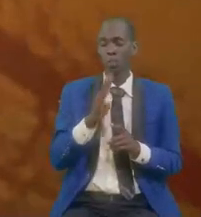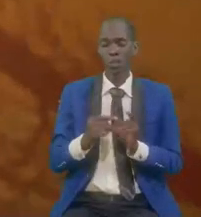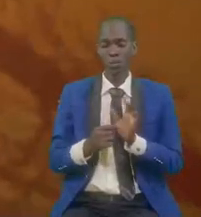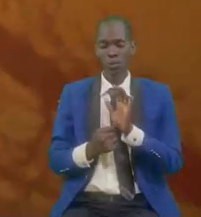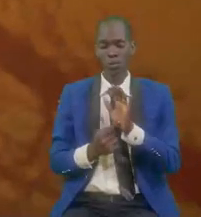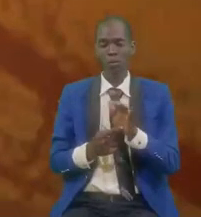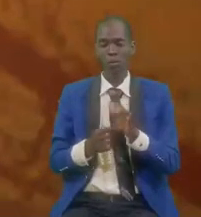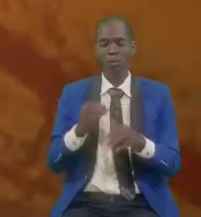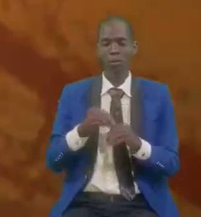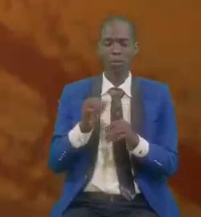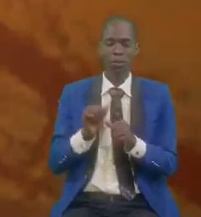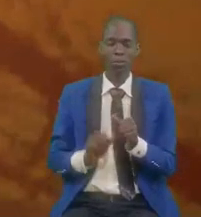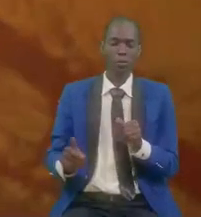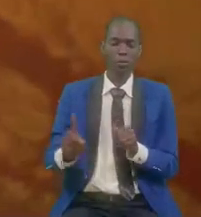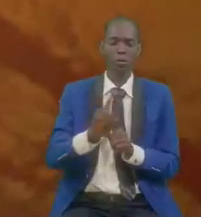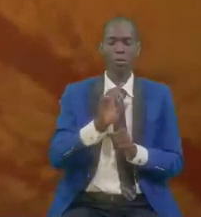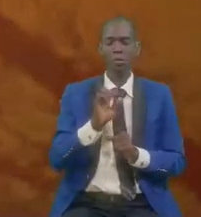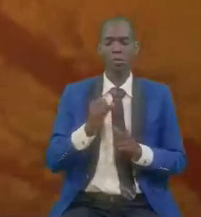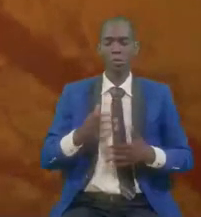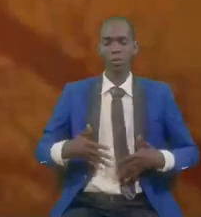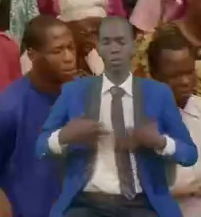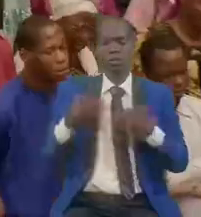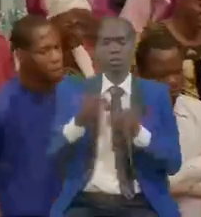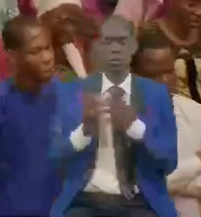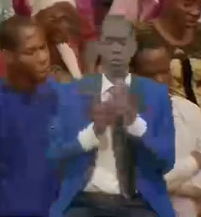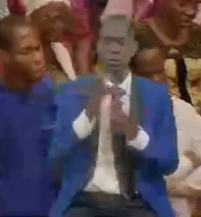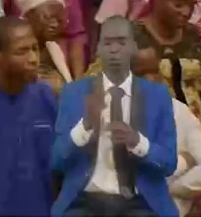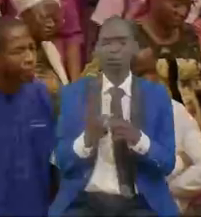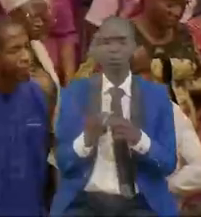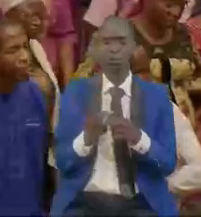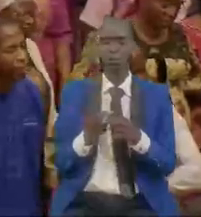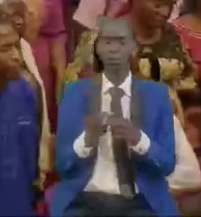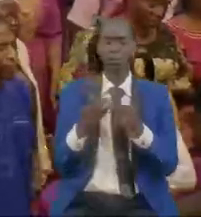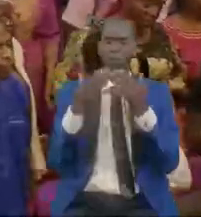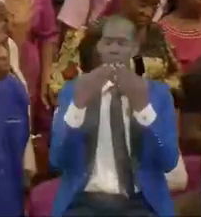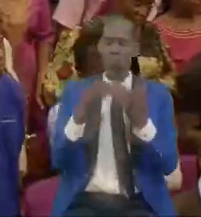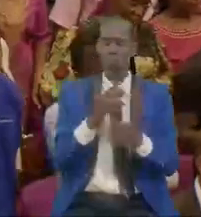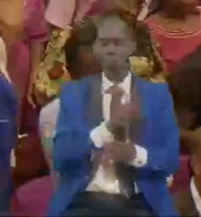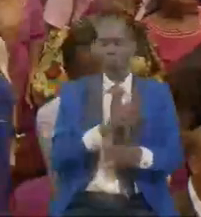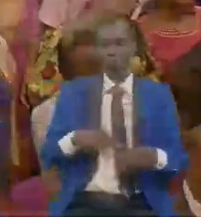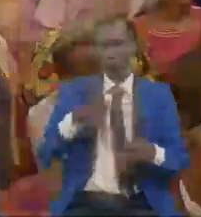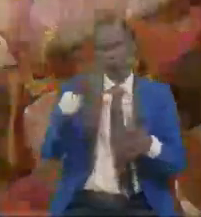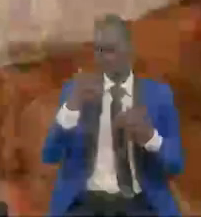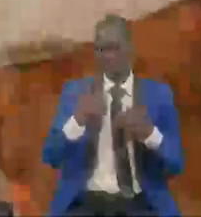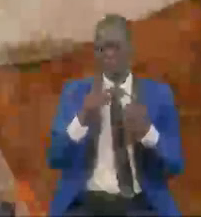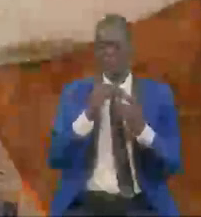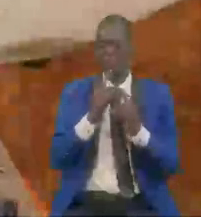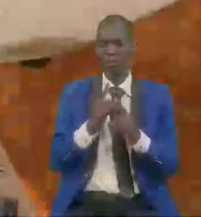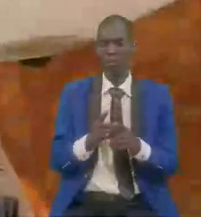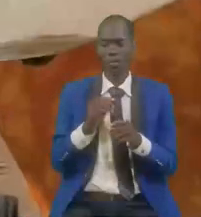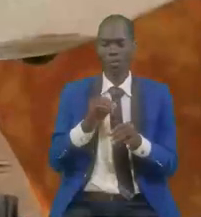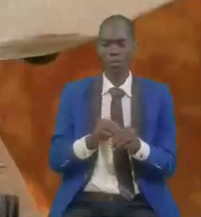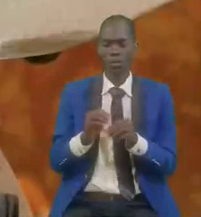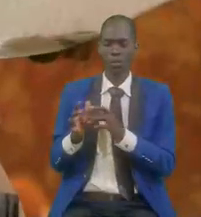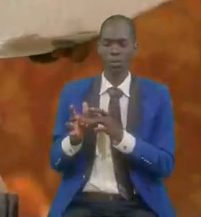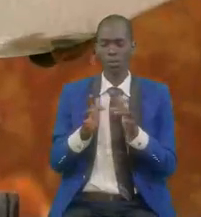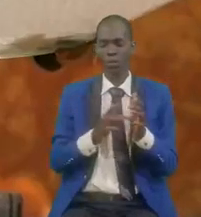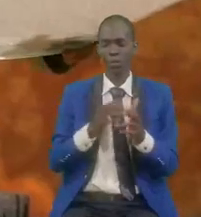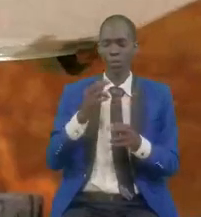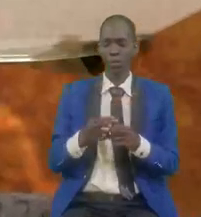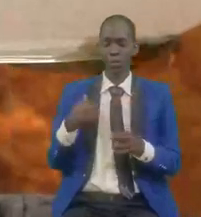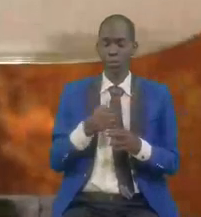se reflète dans chaque vie au nom de Jésus-Christ. Merci parce que tu nous as exaucés. Au